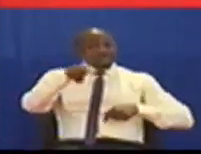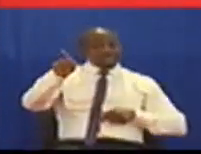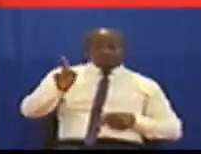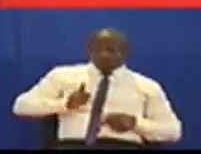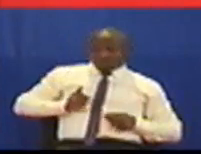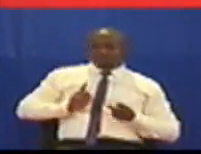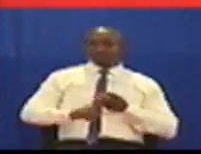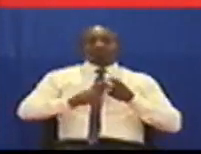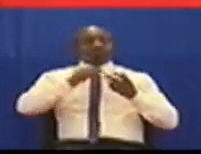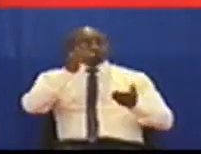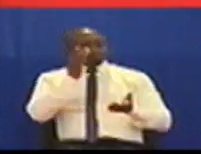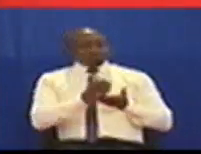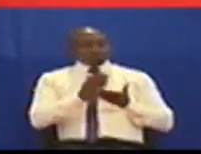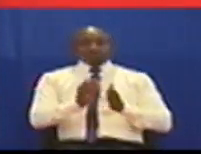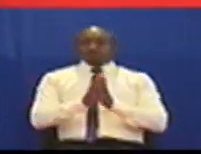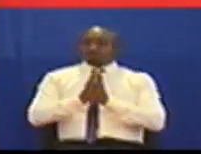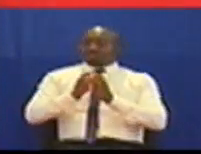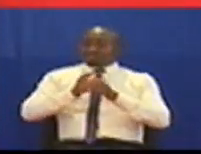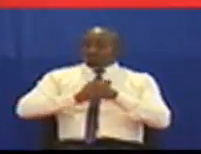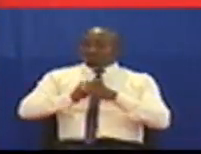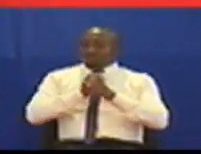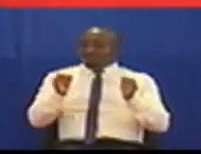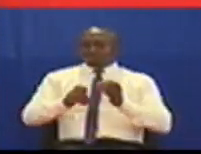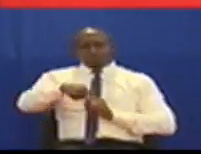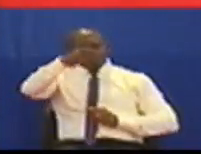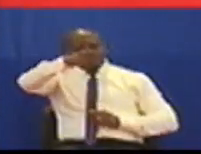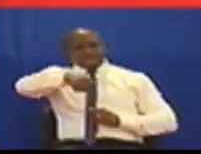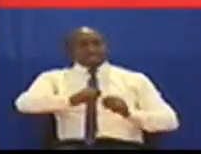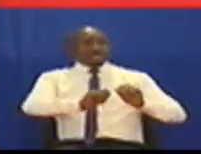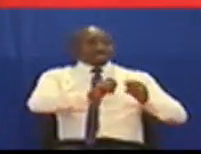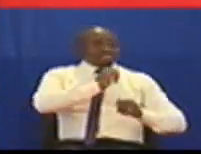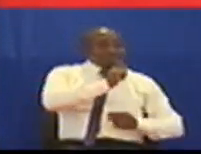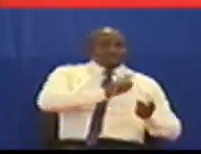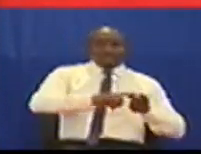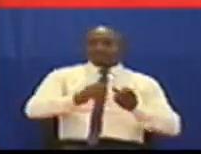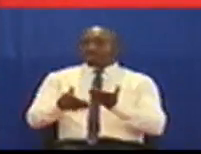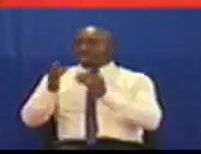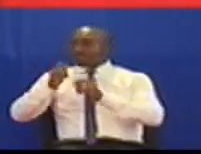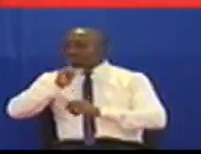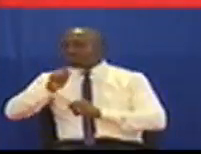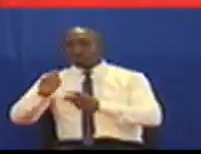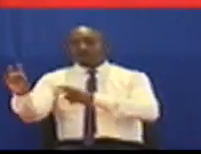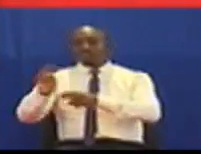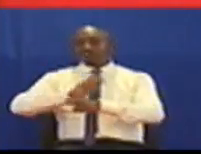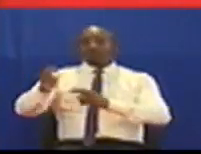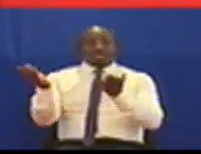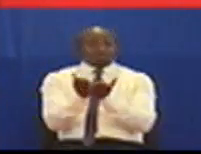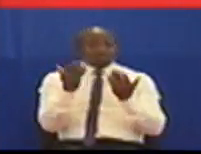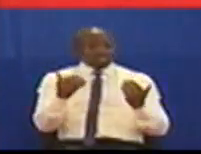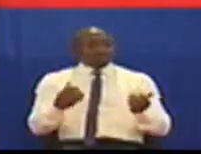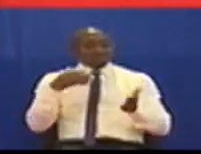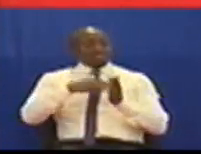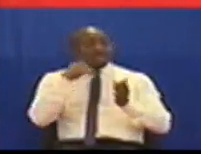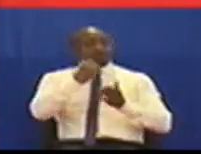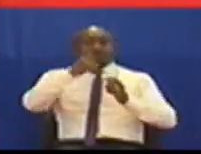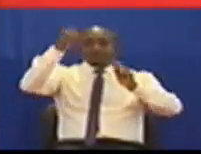speaker, nachukua nafasi kumpongeza mheshimiwa speaker na ofisi yake na naibu speaker ambao anaisimamia ile shule. Sasa hivi imefikia hatua ya kuwekwa